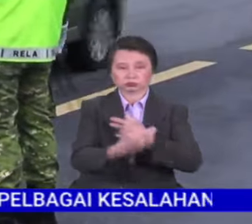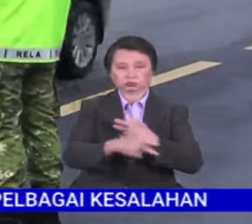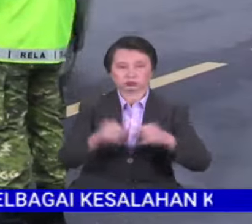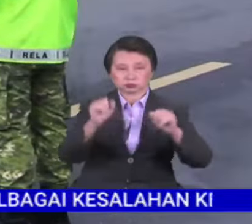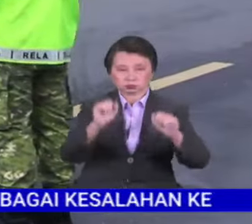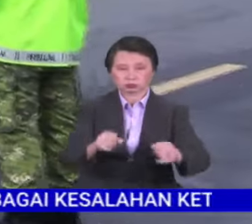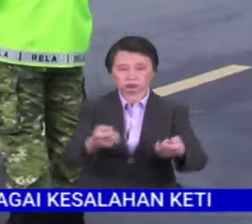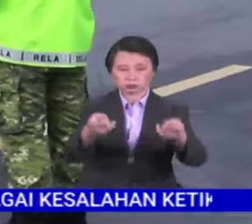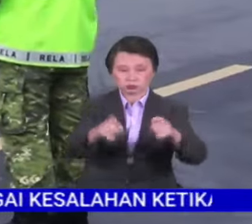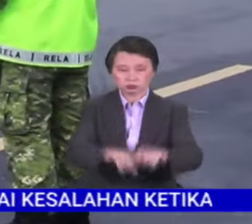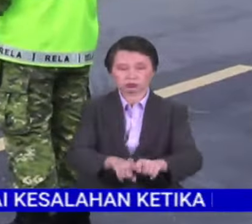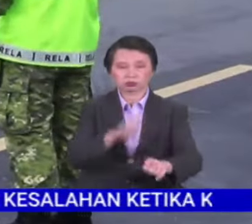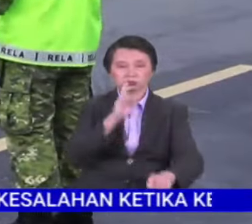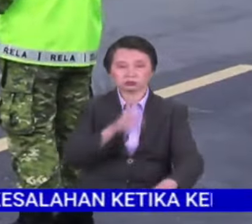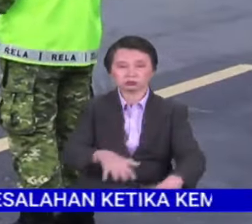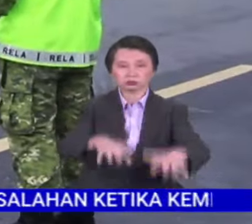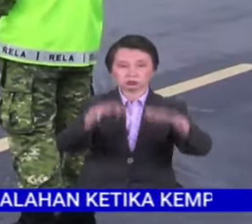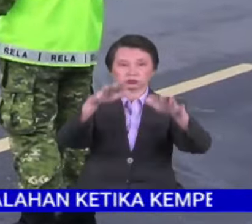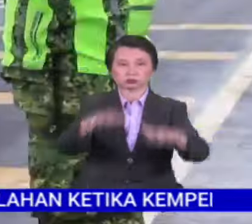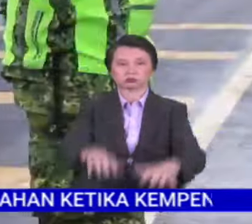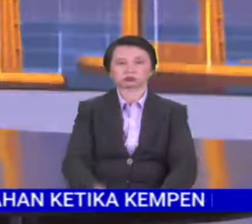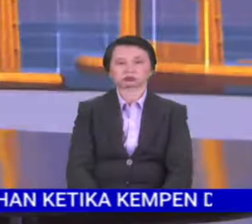banjir.